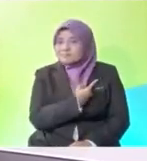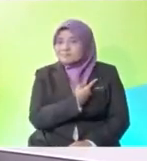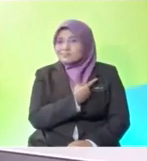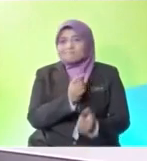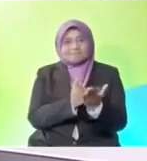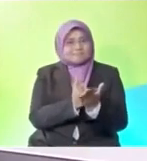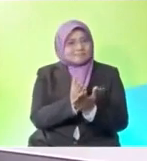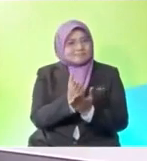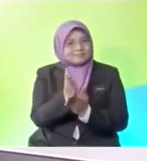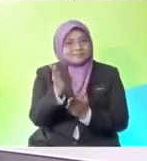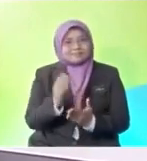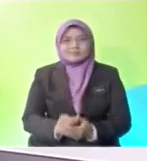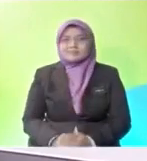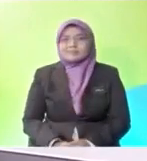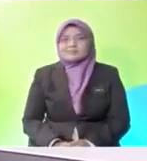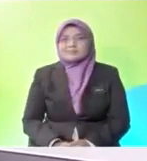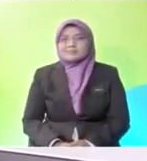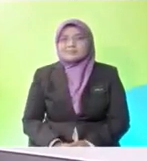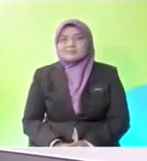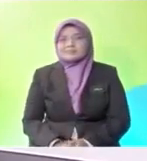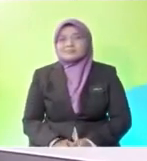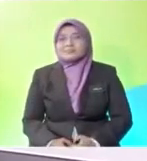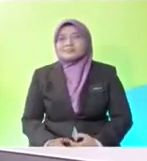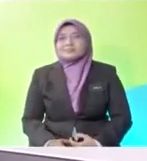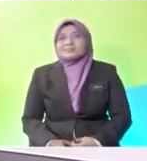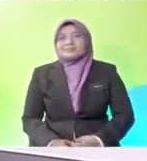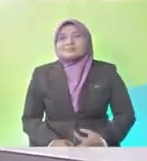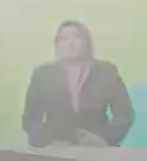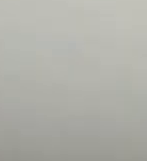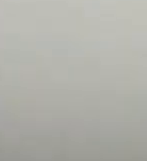apa yang kita buat sama-sama ya terus bersama kami di Dede KTM